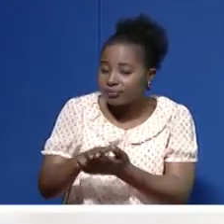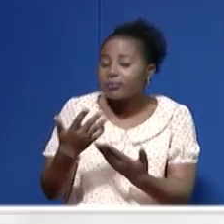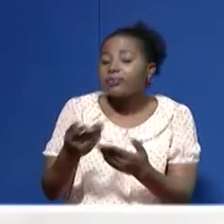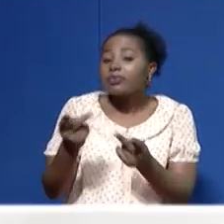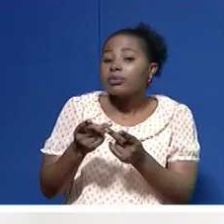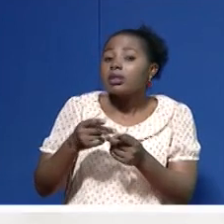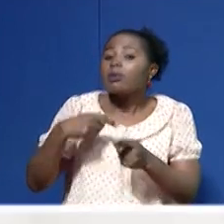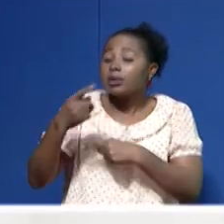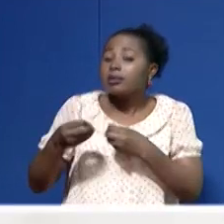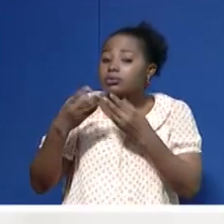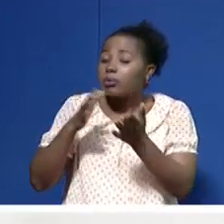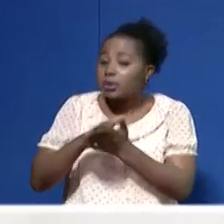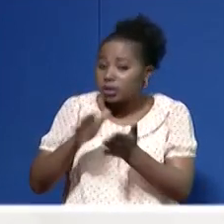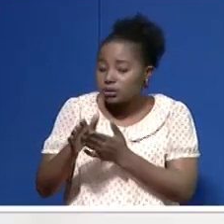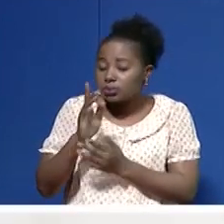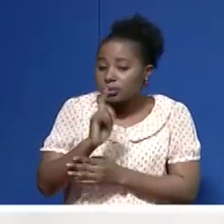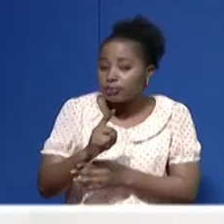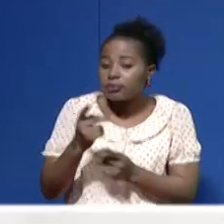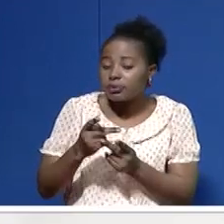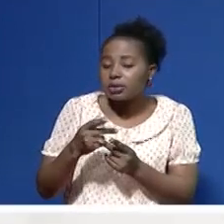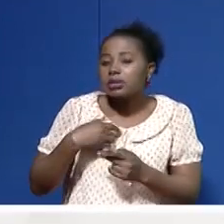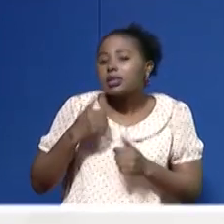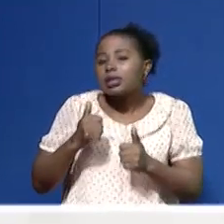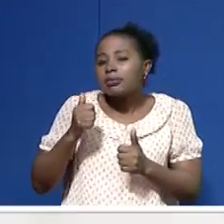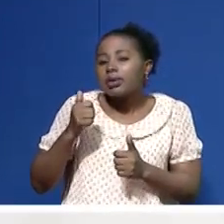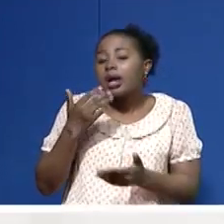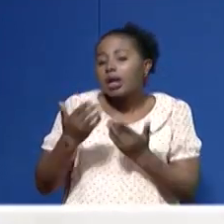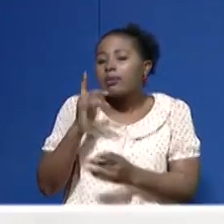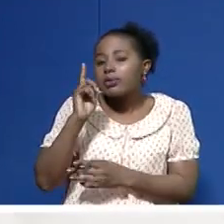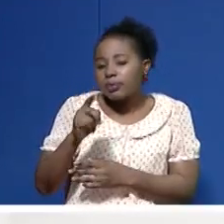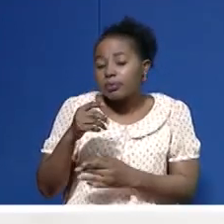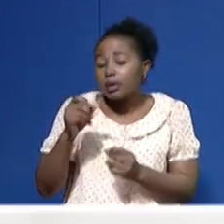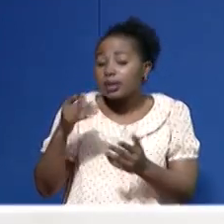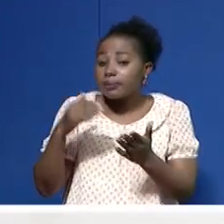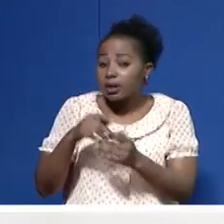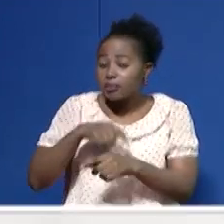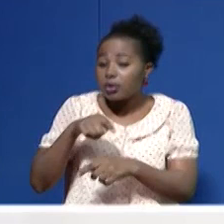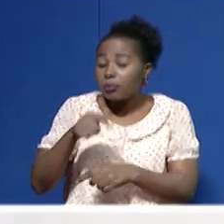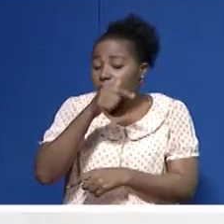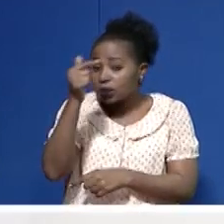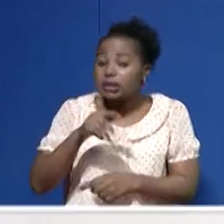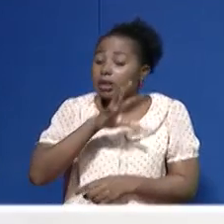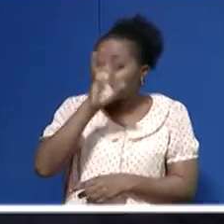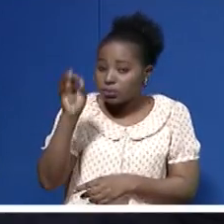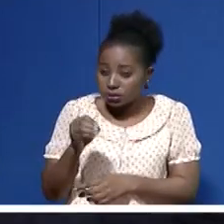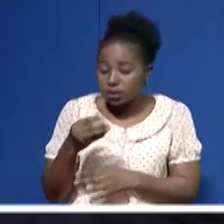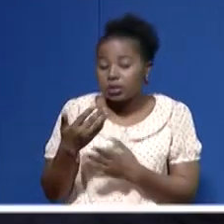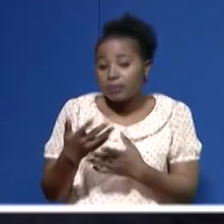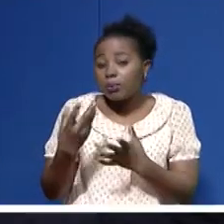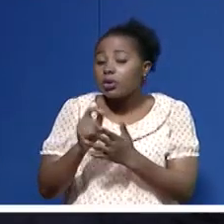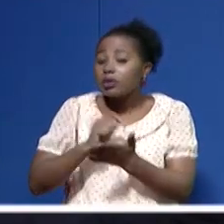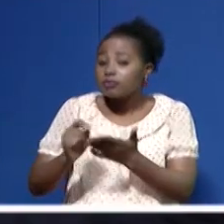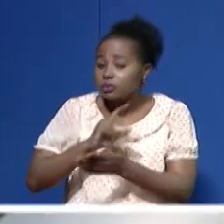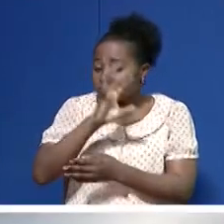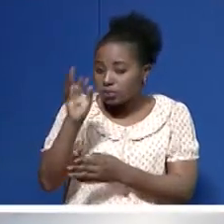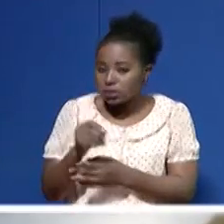na wanazidi kutoa maelekezo ya hapa na pale, na hope angalau inakuwepo. Lakini mpaka muda huu Watanzania wote na international students ambao wako